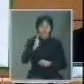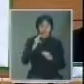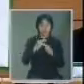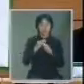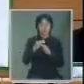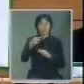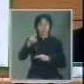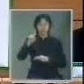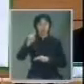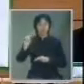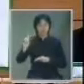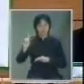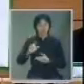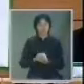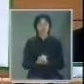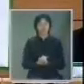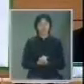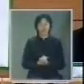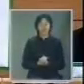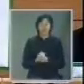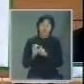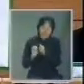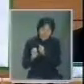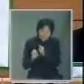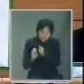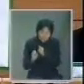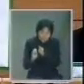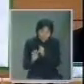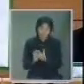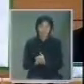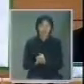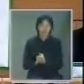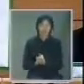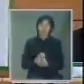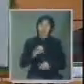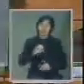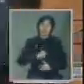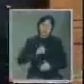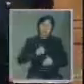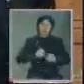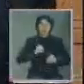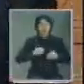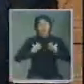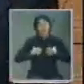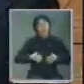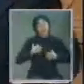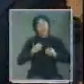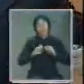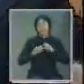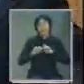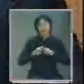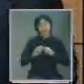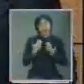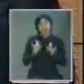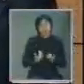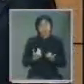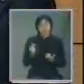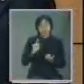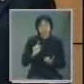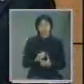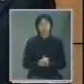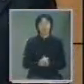ประดิษฐ์ไปสอนเขาไปแนะนำเขาเขาทนไม่ไหวณวันนี้เขาบอกกับหน่วยราช